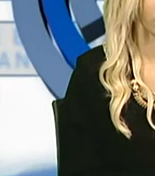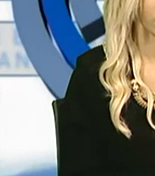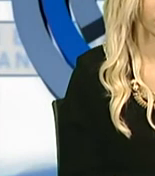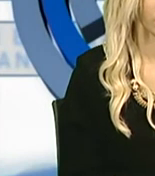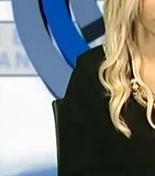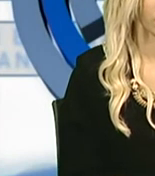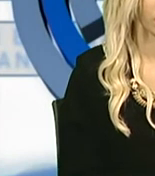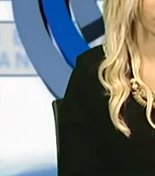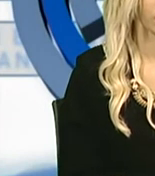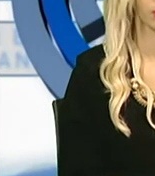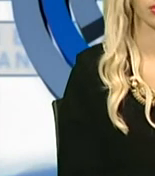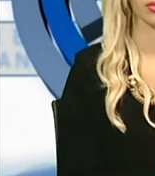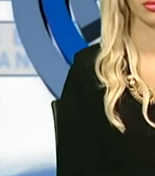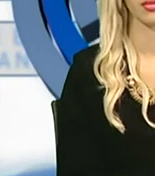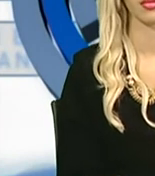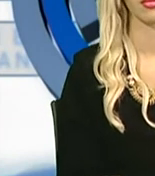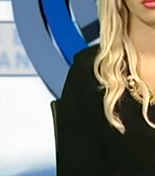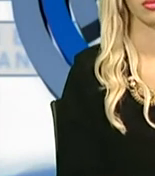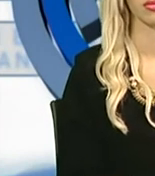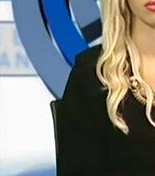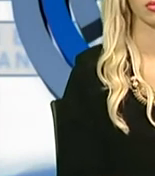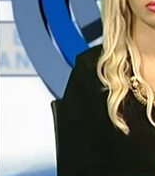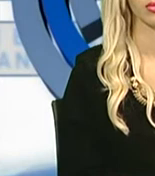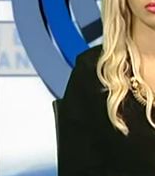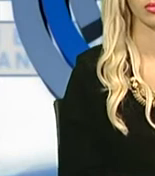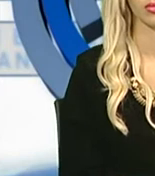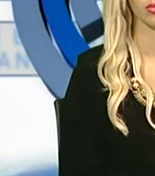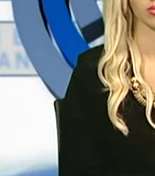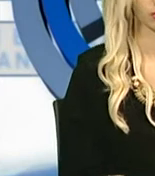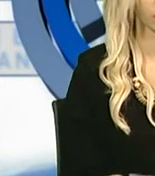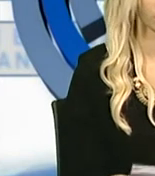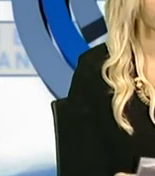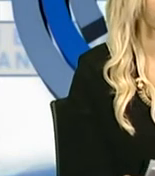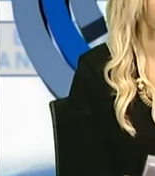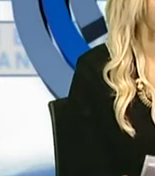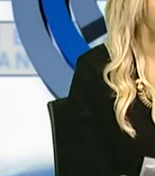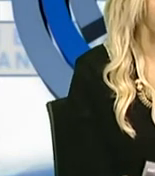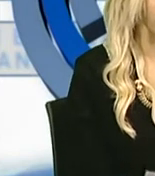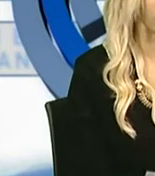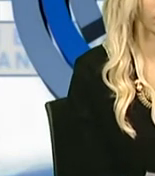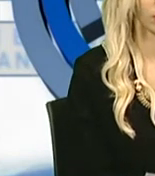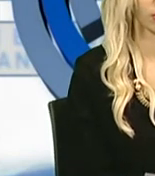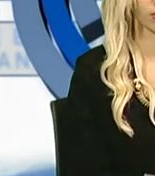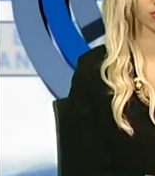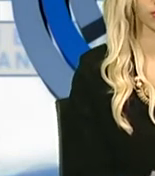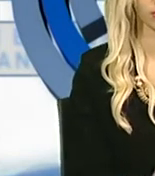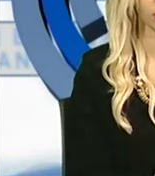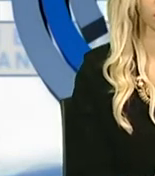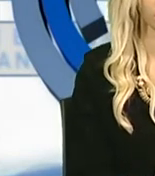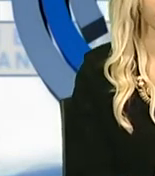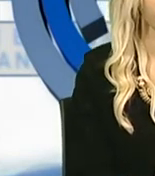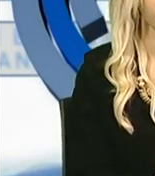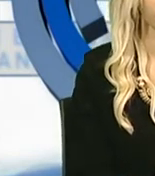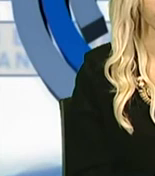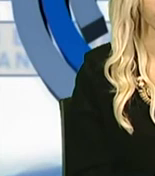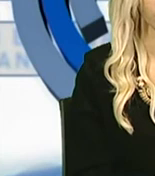την ομιλία του κύριου Βενιζέλου και ας περάσουμε να δούμε το κομμάτι αυτό που είπαμε ότι πραγματικά θα μείνει χαρακτηριστικό της χθεσινής